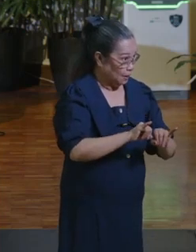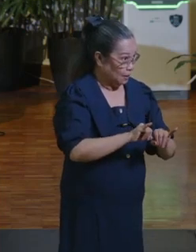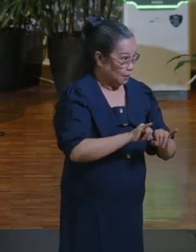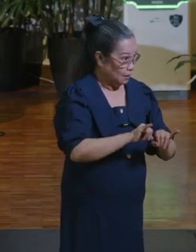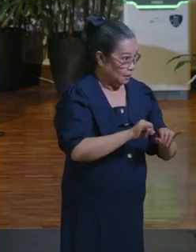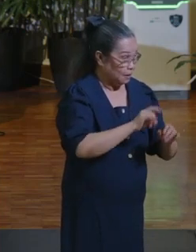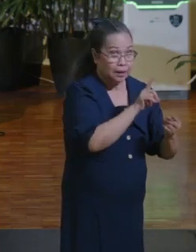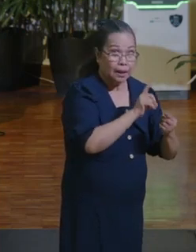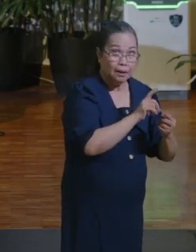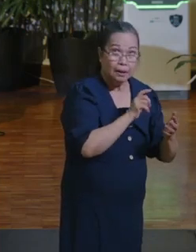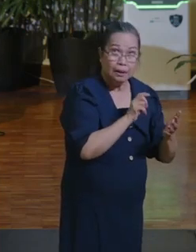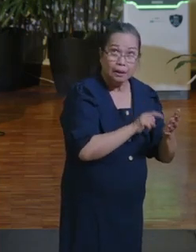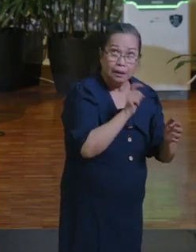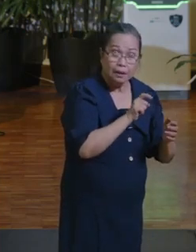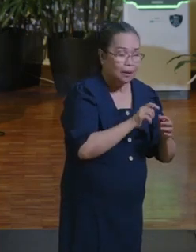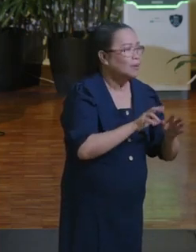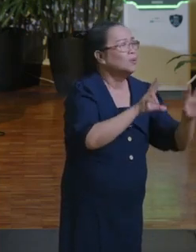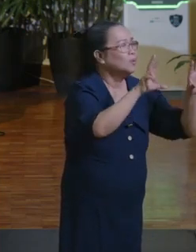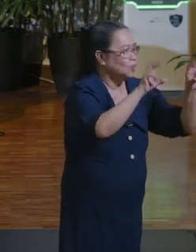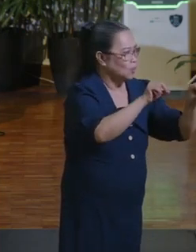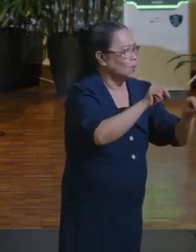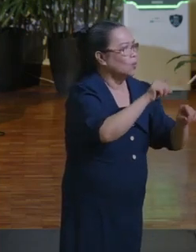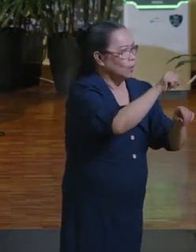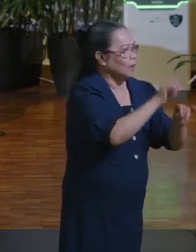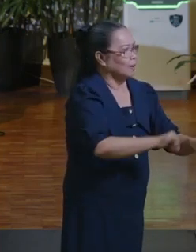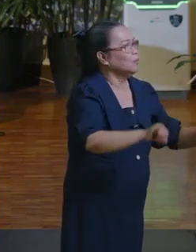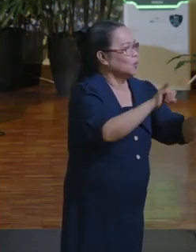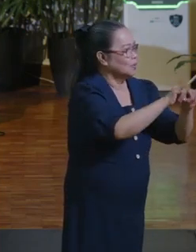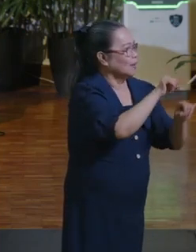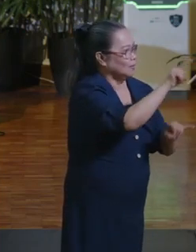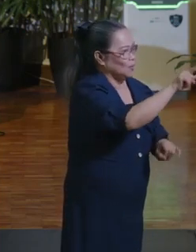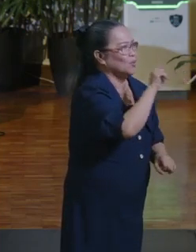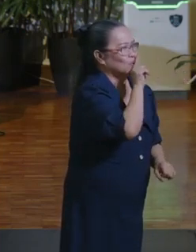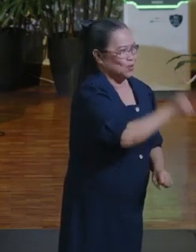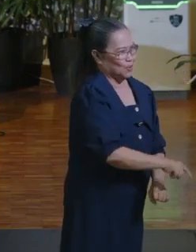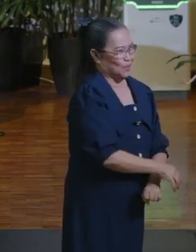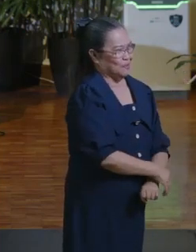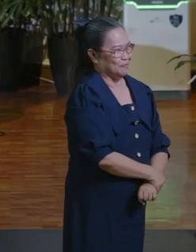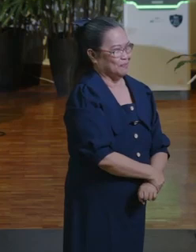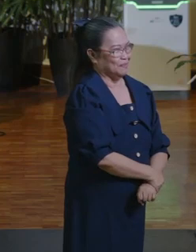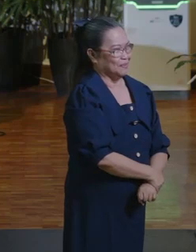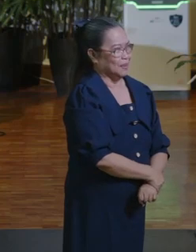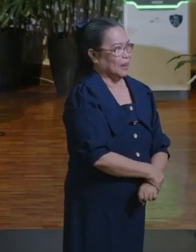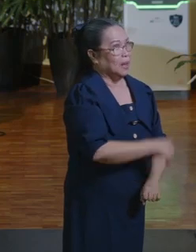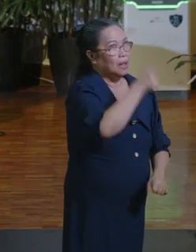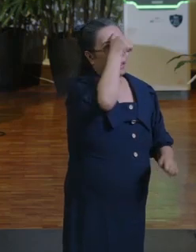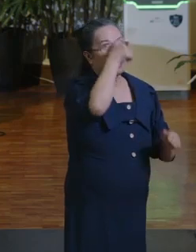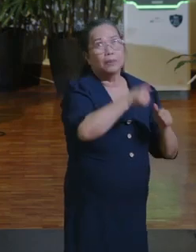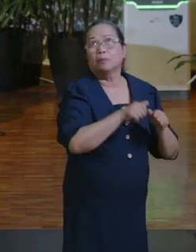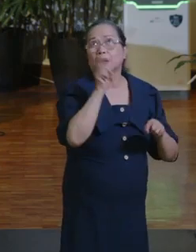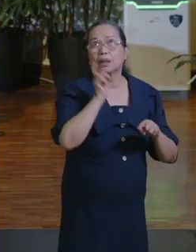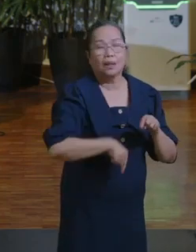naman na kasama kayo. Diba? So,